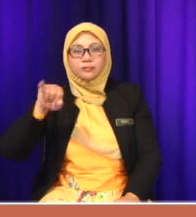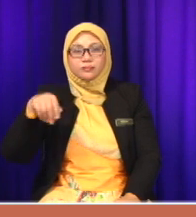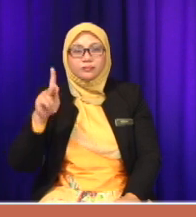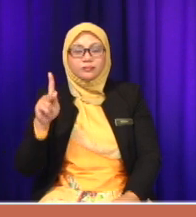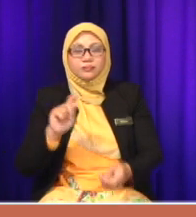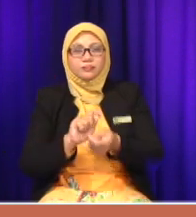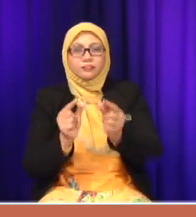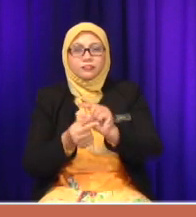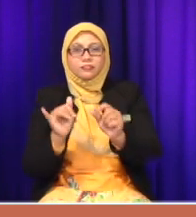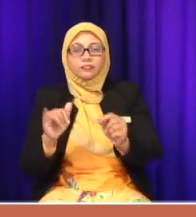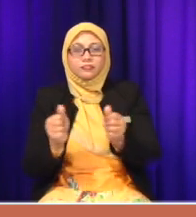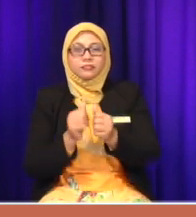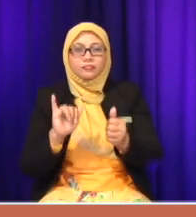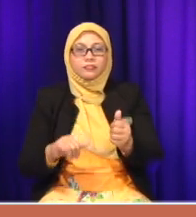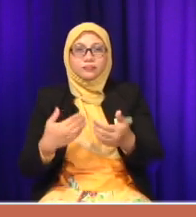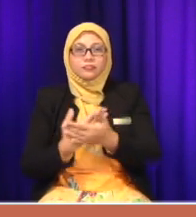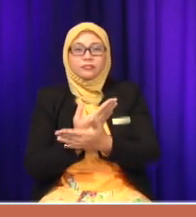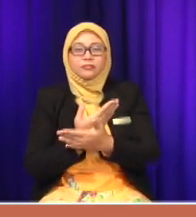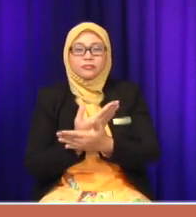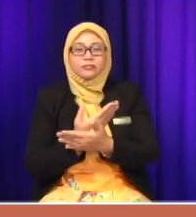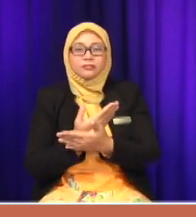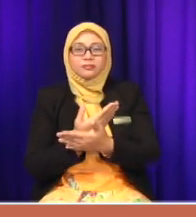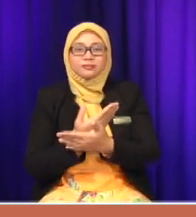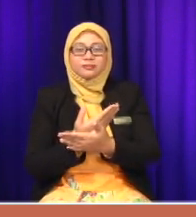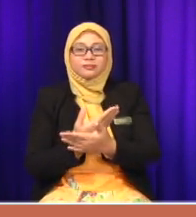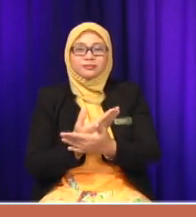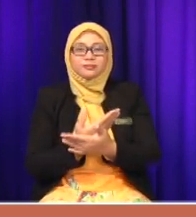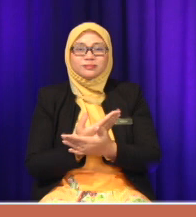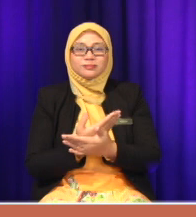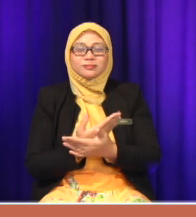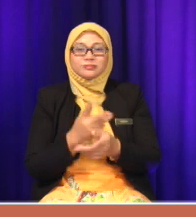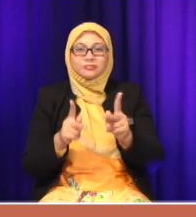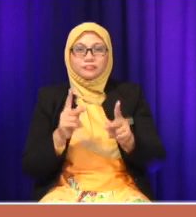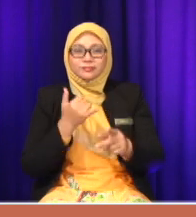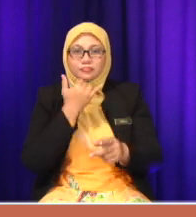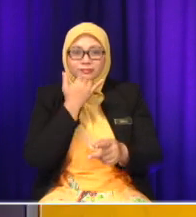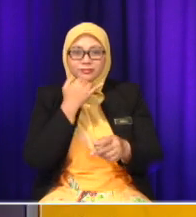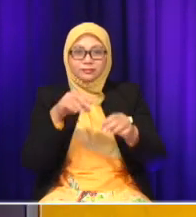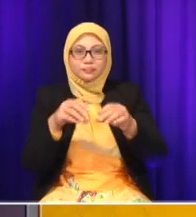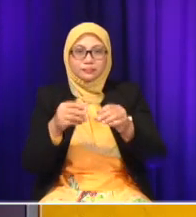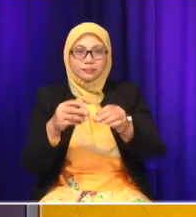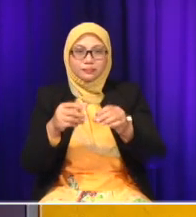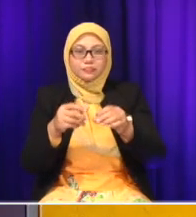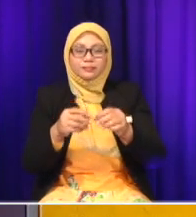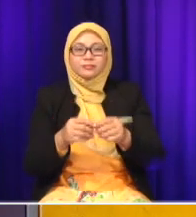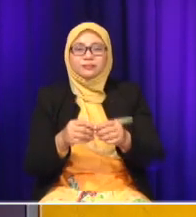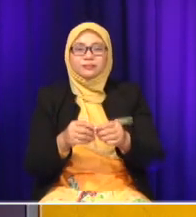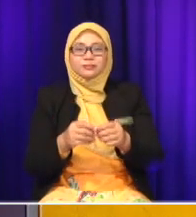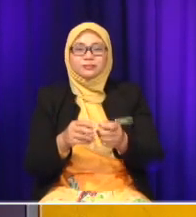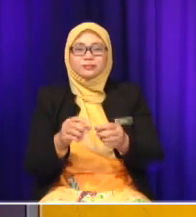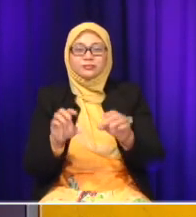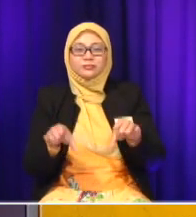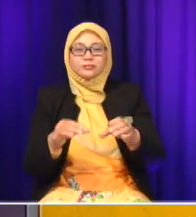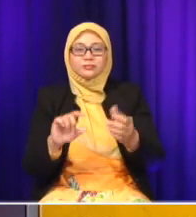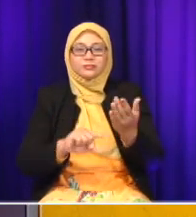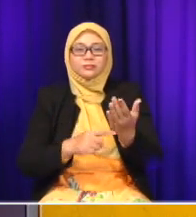sekiranya pelarasan kelegaan injap yang tidak betul jadi apa perlu buat kita laraskan semula kelegaan injab seperti yang ditunjukkan pada segmen